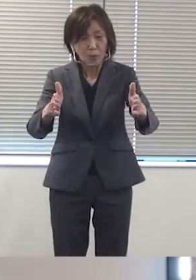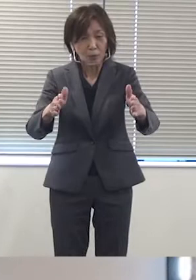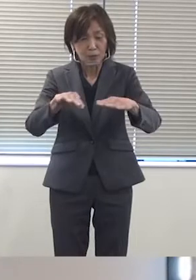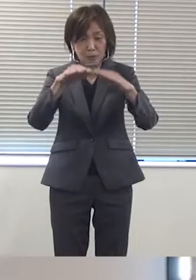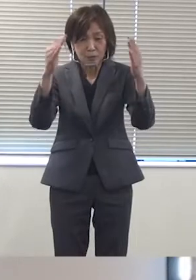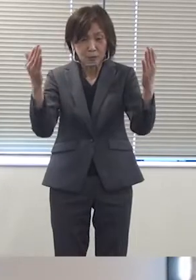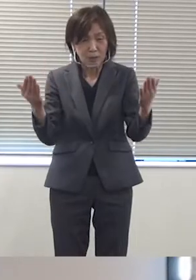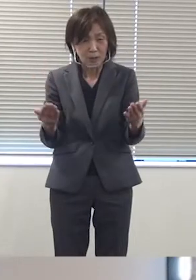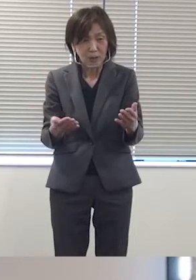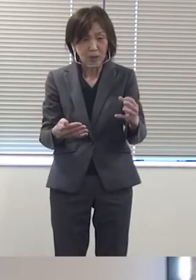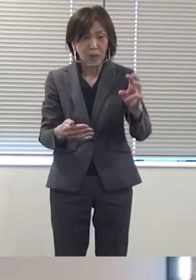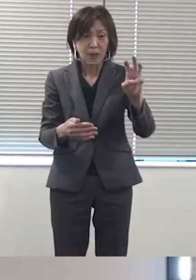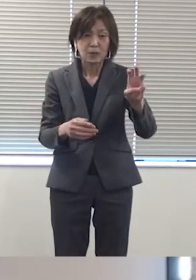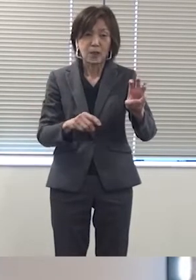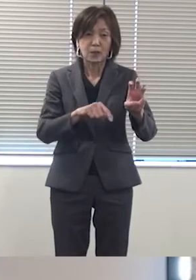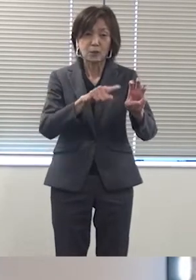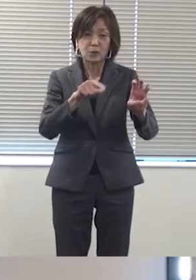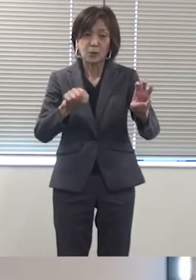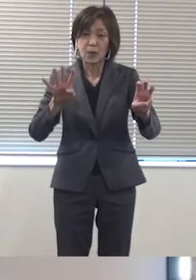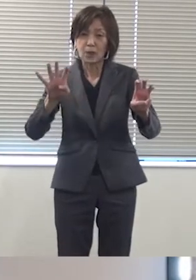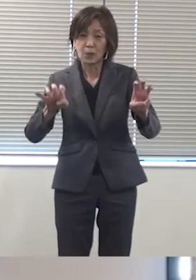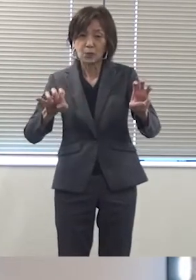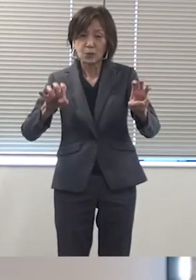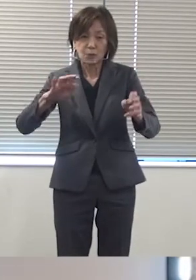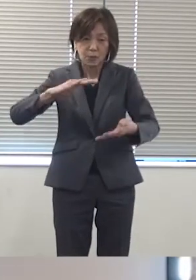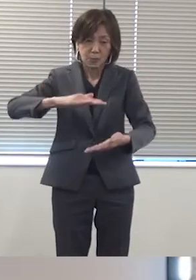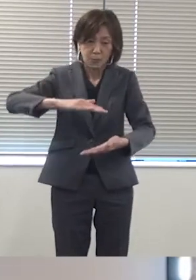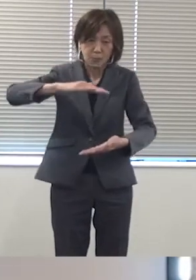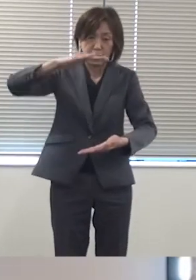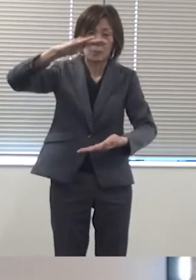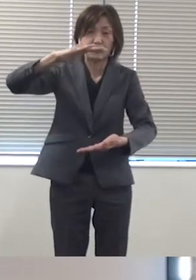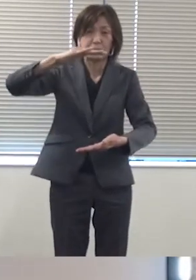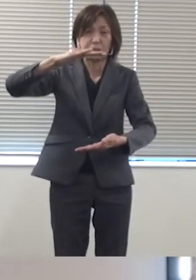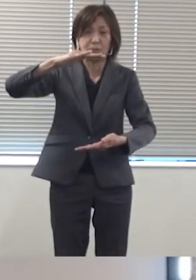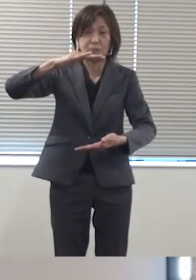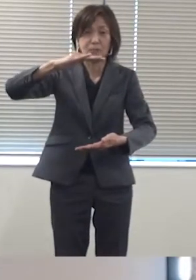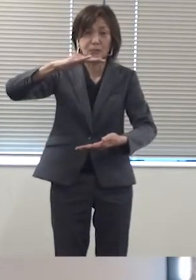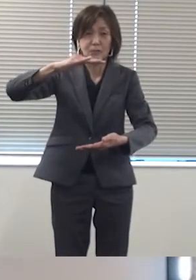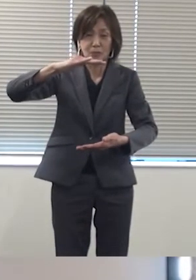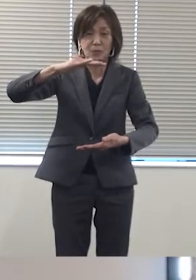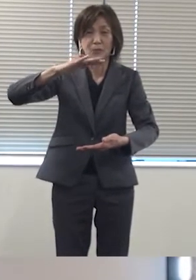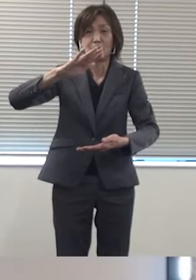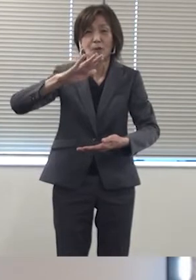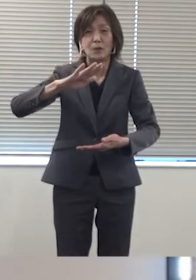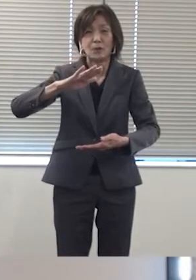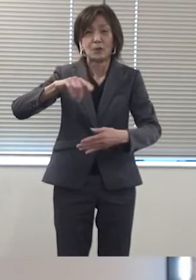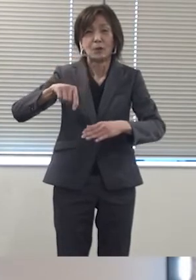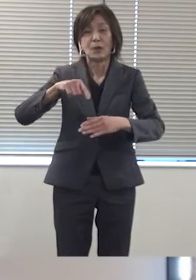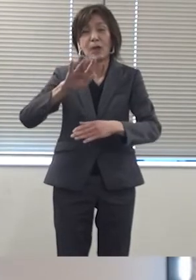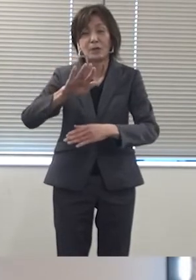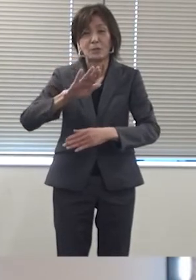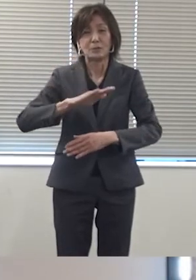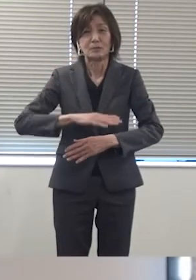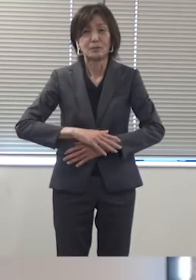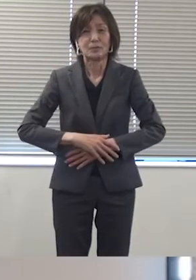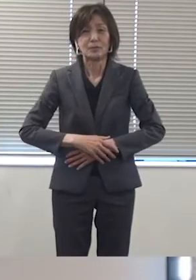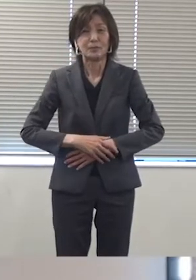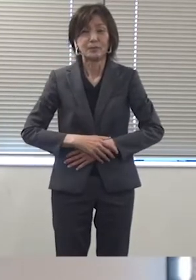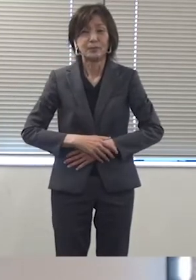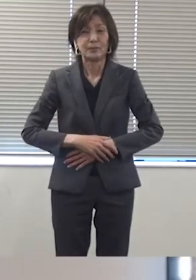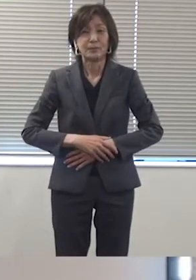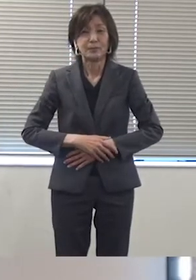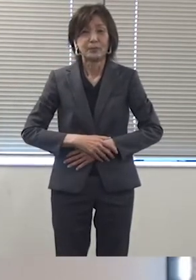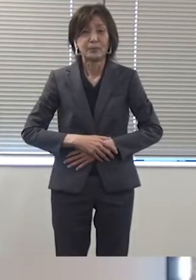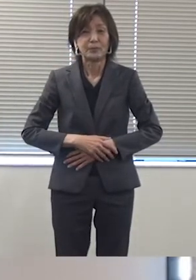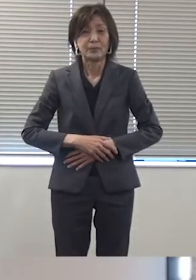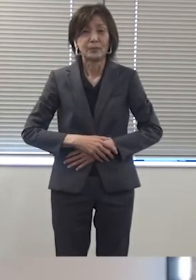、まず直後はそういう対策をしないといけないと。だからタイムラインがそれぞれあ